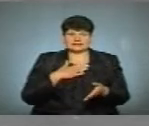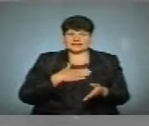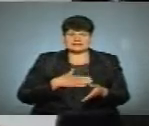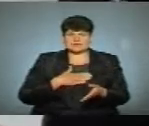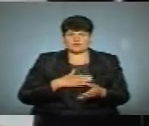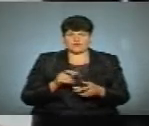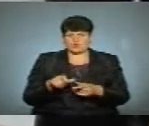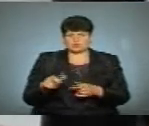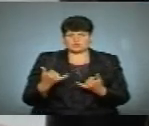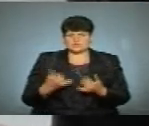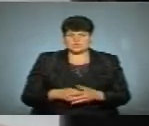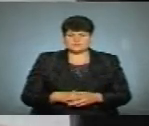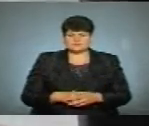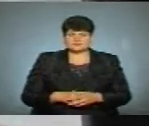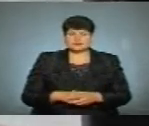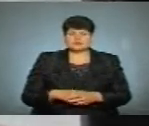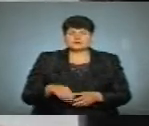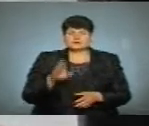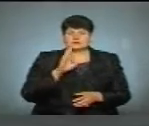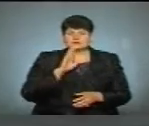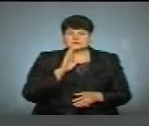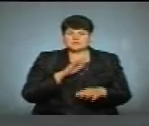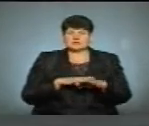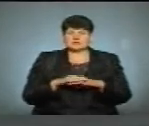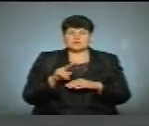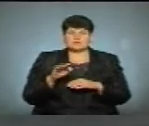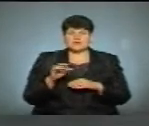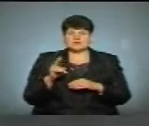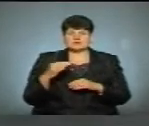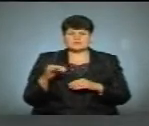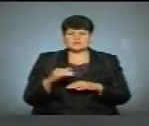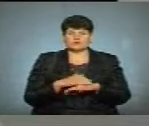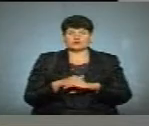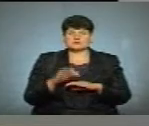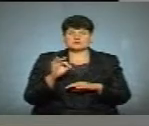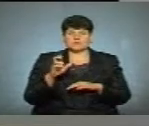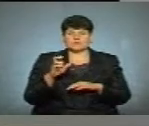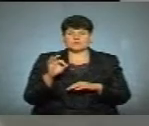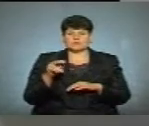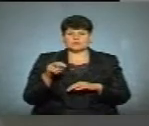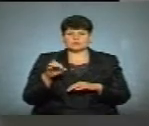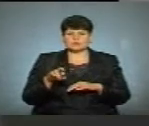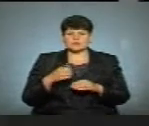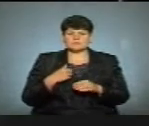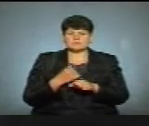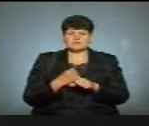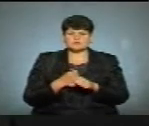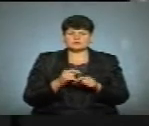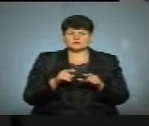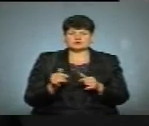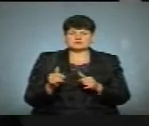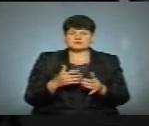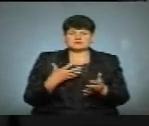люди зараз. Тетяна Погорілець – підприємець ринку «Польський», що на вулиці Оболоня. Ми переважно працюємо, щоб забезпечити